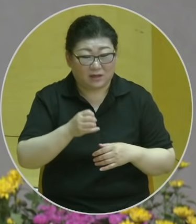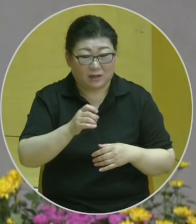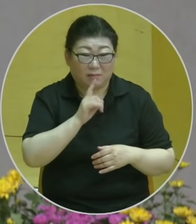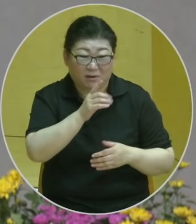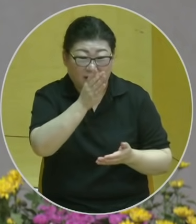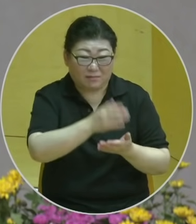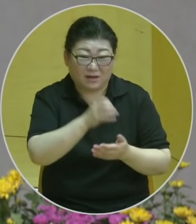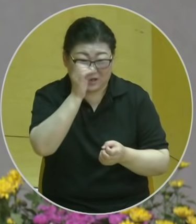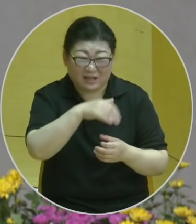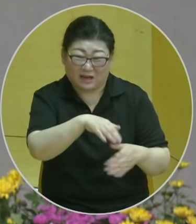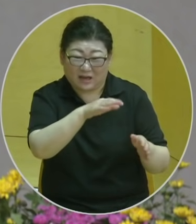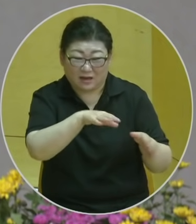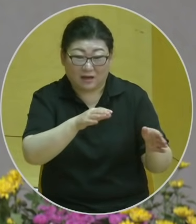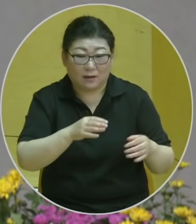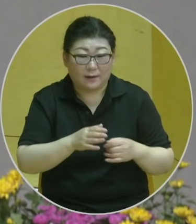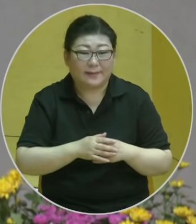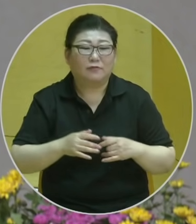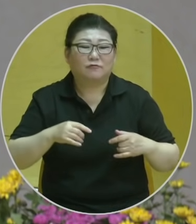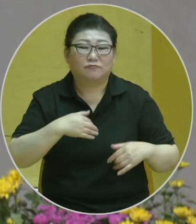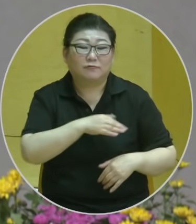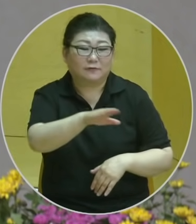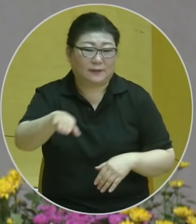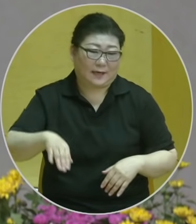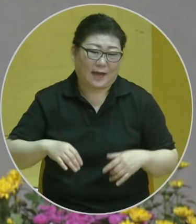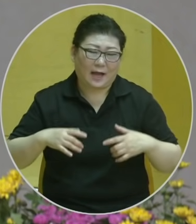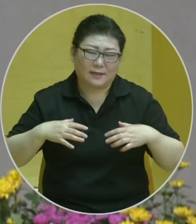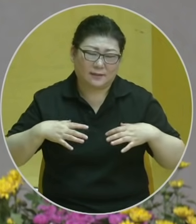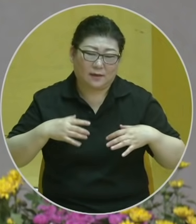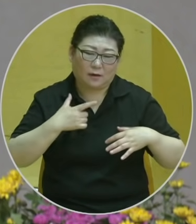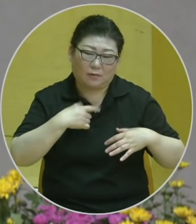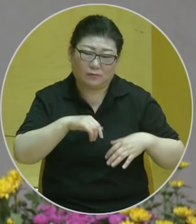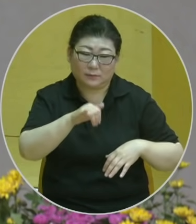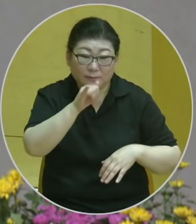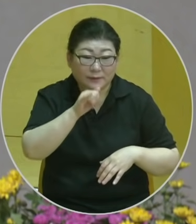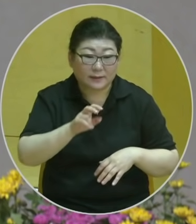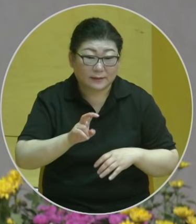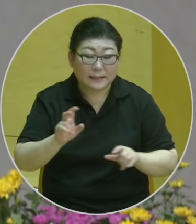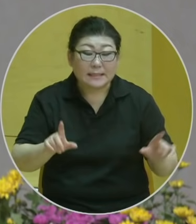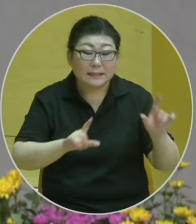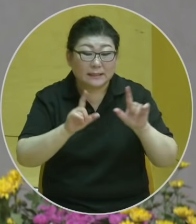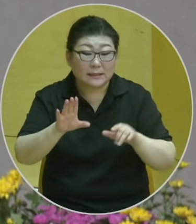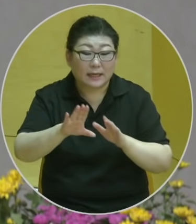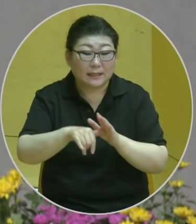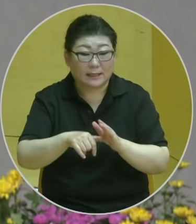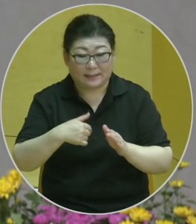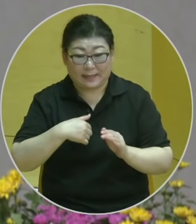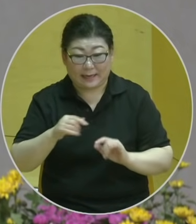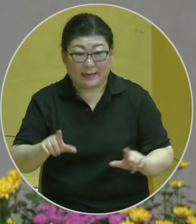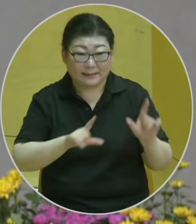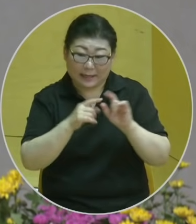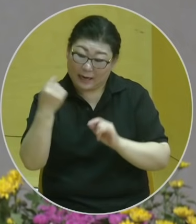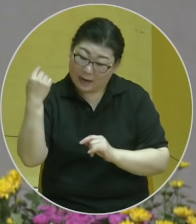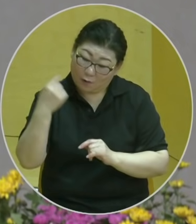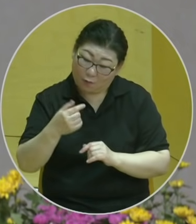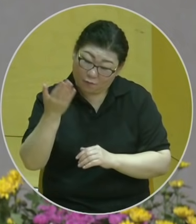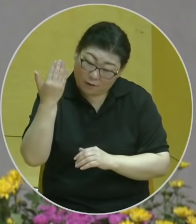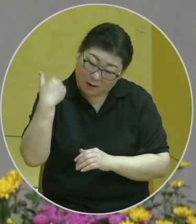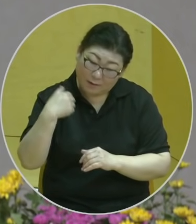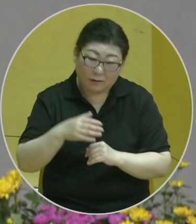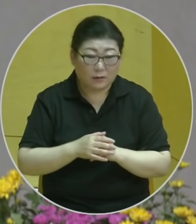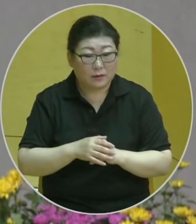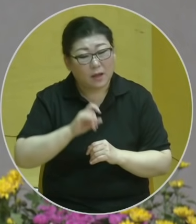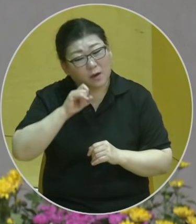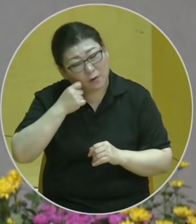가라고. 우리가 자랑하고 싶은 것이 있잖아요. 우리 살면서 내가 살아온 삶이 이러했어, 내가 어려운 환경에서